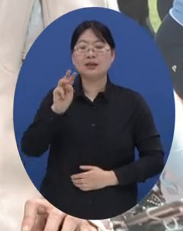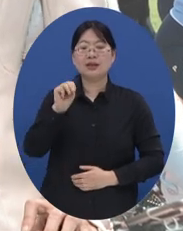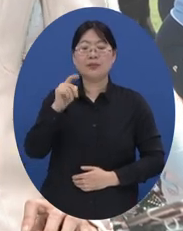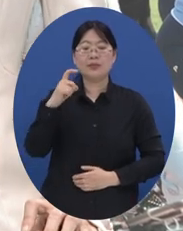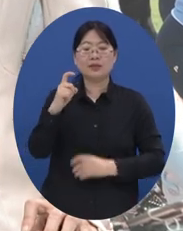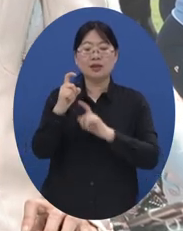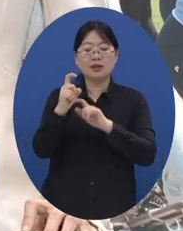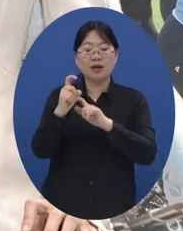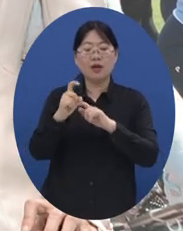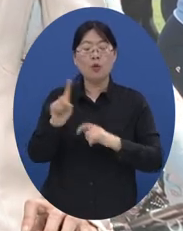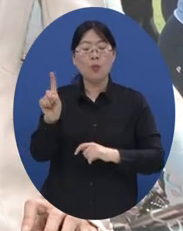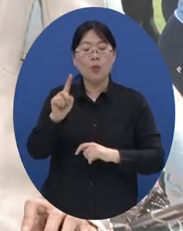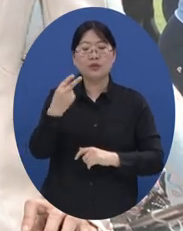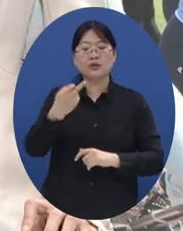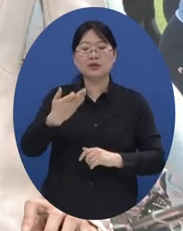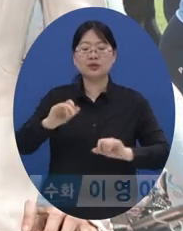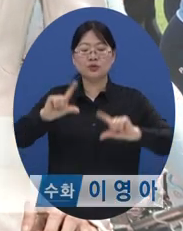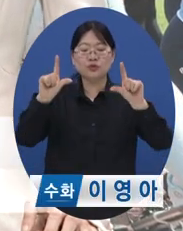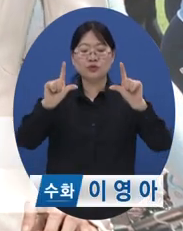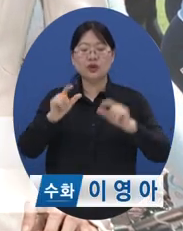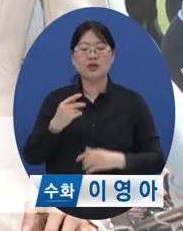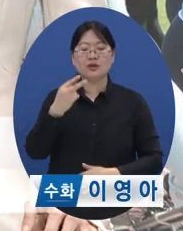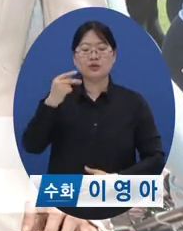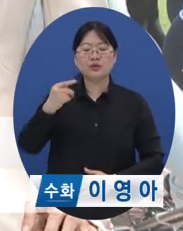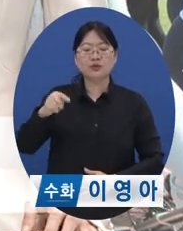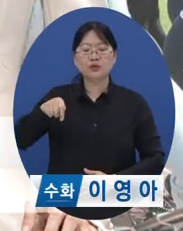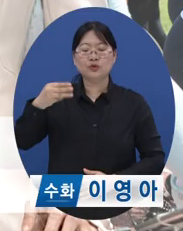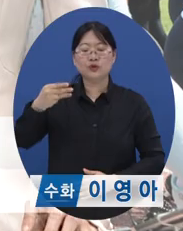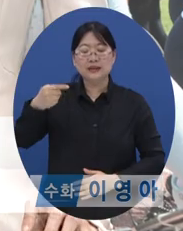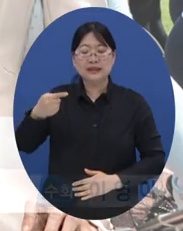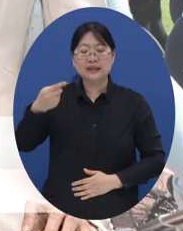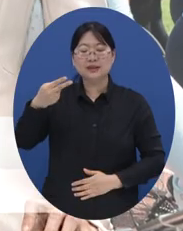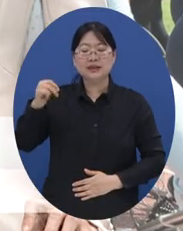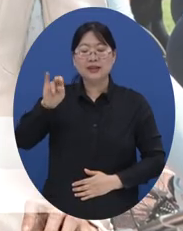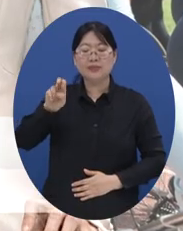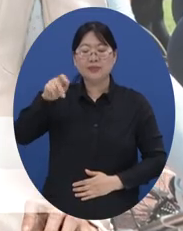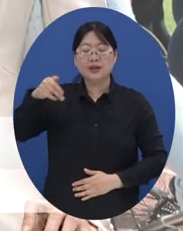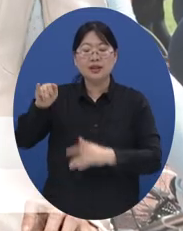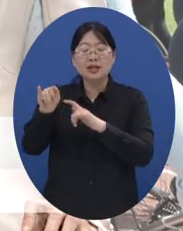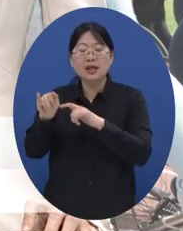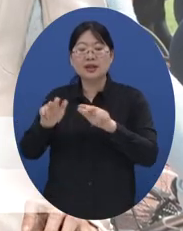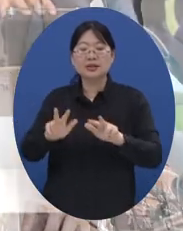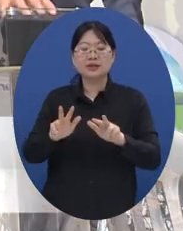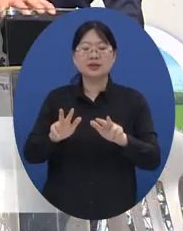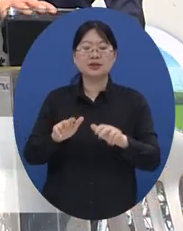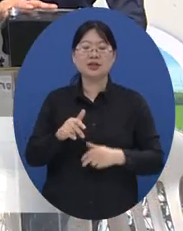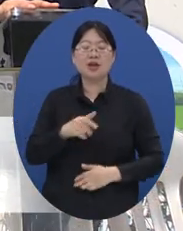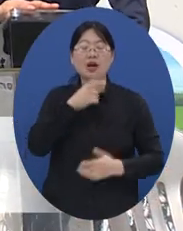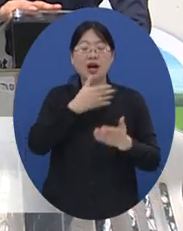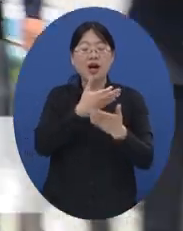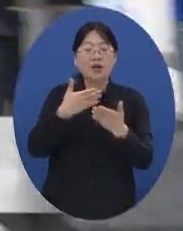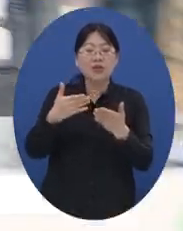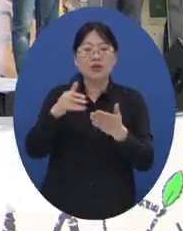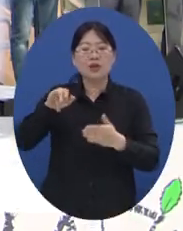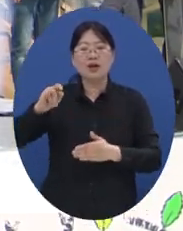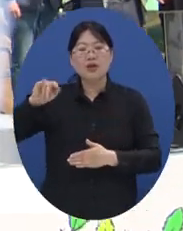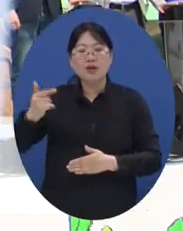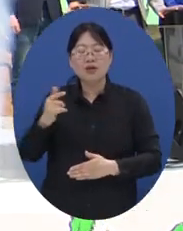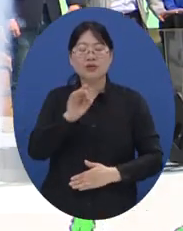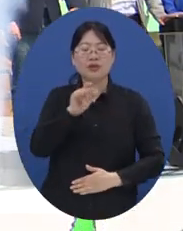DMZ의 비경을 즐길 수 있는 2019 뚜르드 DMZ가 지난 1일 경기도 연천, 강원도 철원 지역